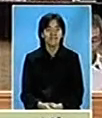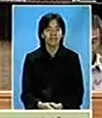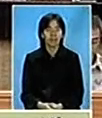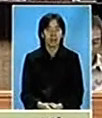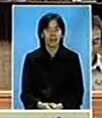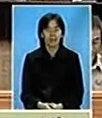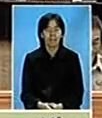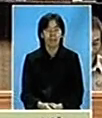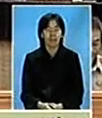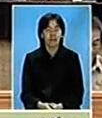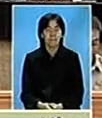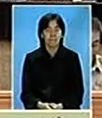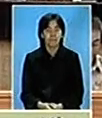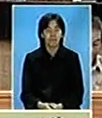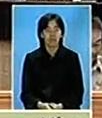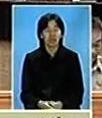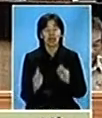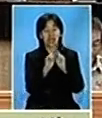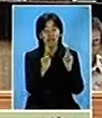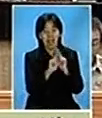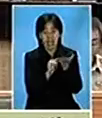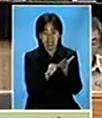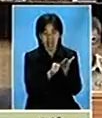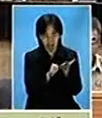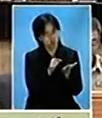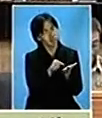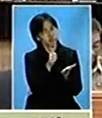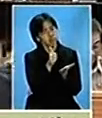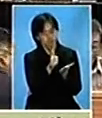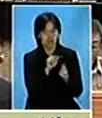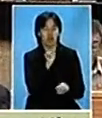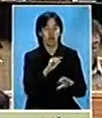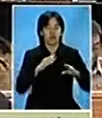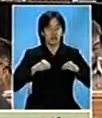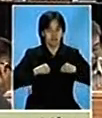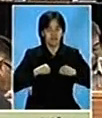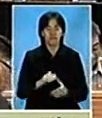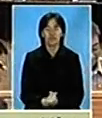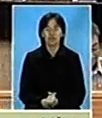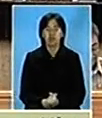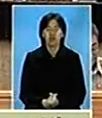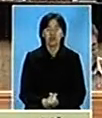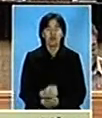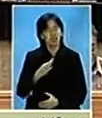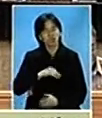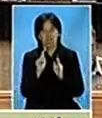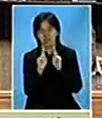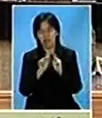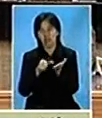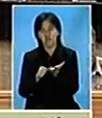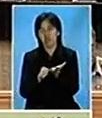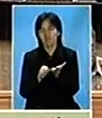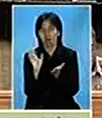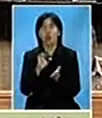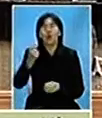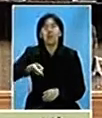ครับถ้าท่านเห็นด้วยกับการแก้ไขของกรรมธิการท่านกดปุ่มเห็นด้วยถ้าท่านเห็นว่าควรคงไว้ร่างเดิมท่